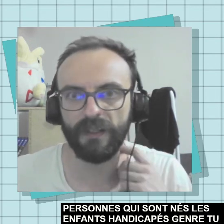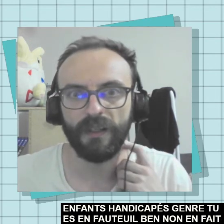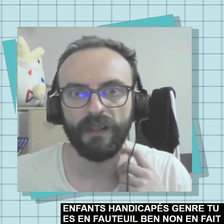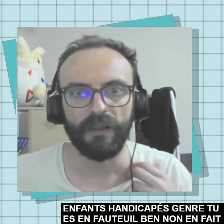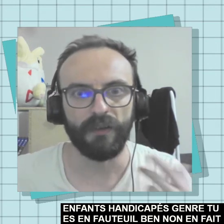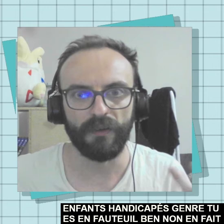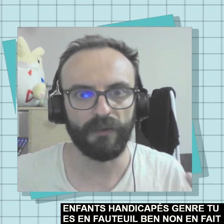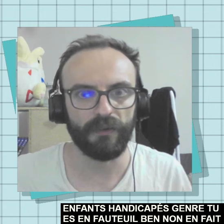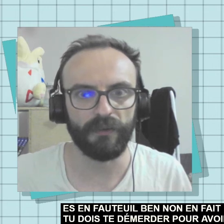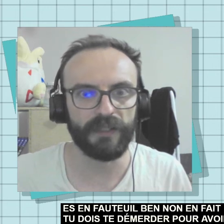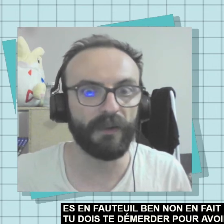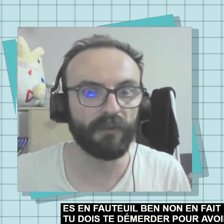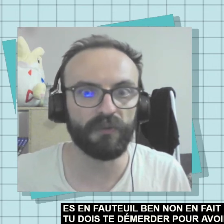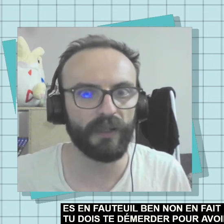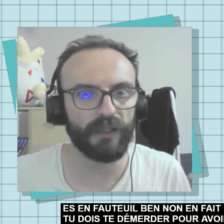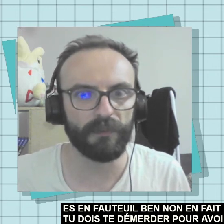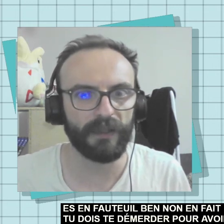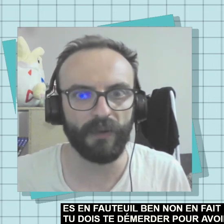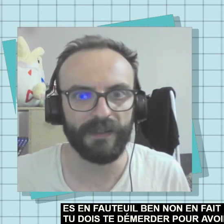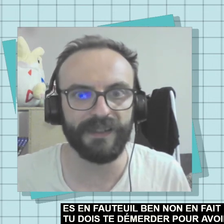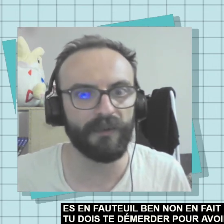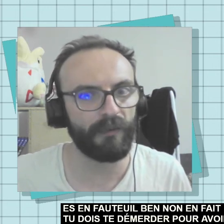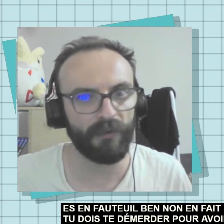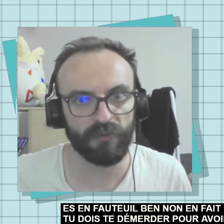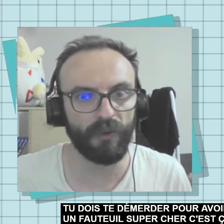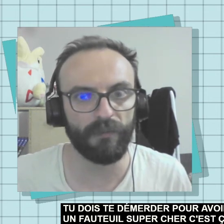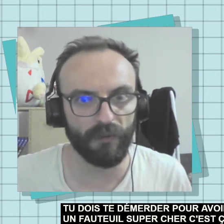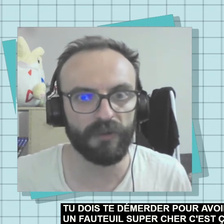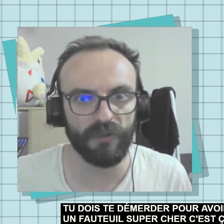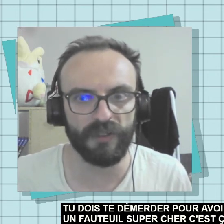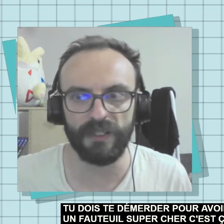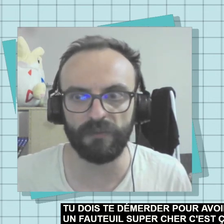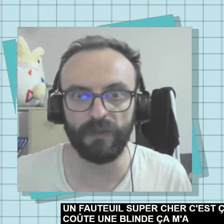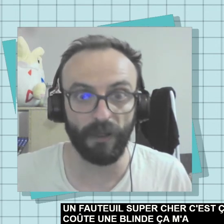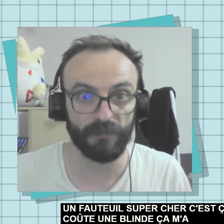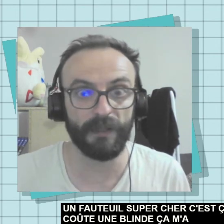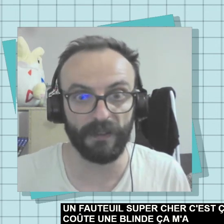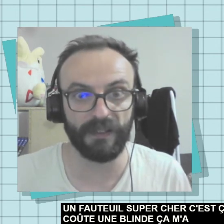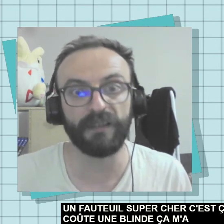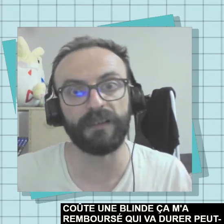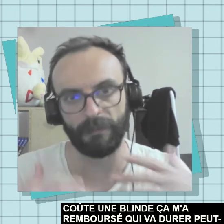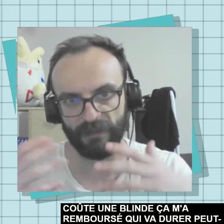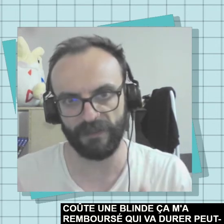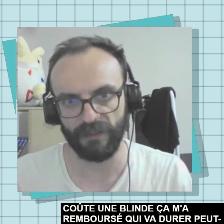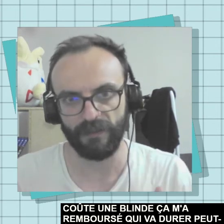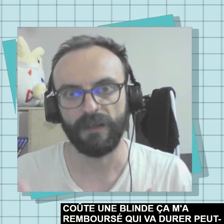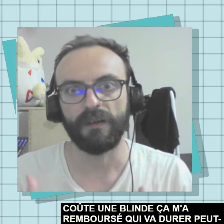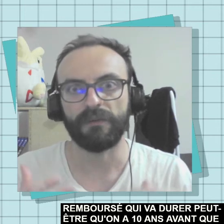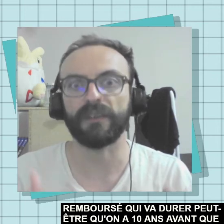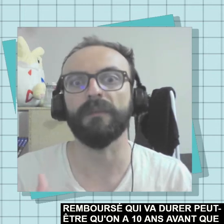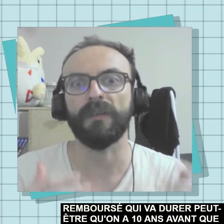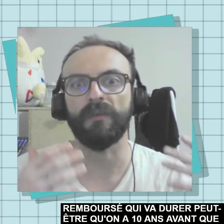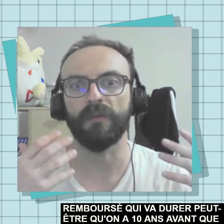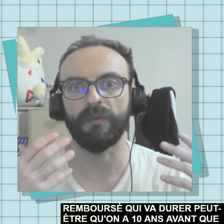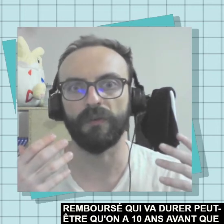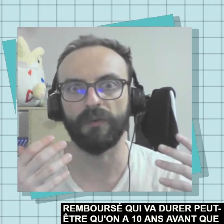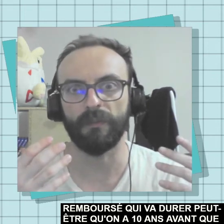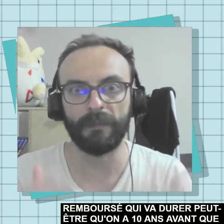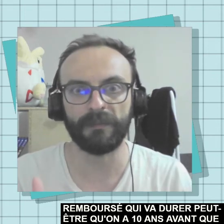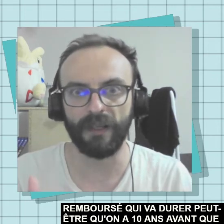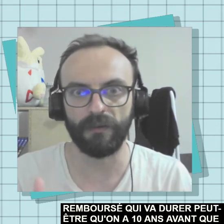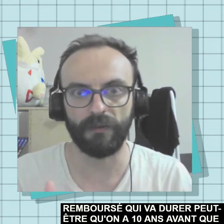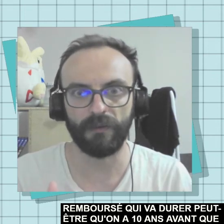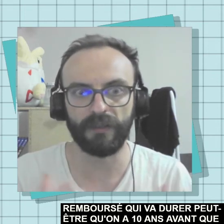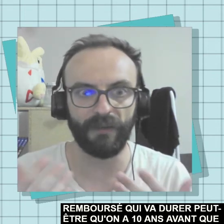remboursé, qui va te durer peut-être quoi, 10 ans avant que tu doives le rechanger et tout, et en plus t'es précaire, t'as pas accès forcément au